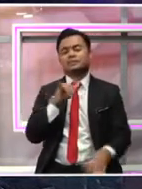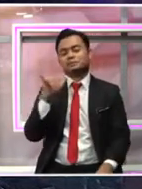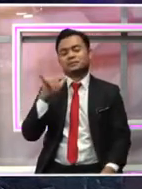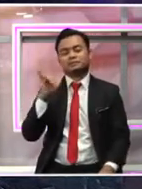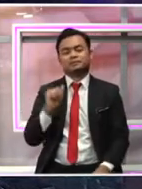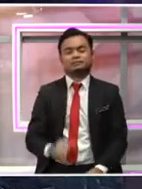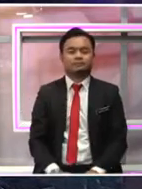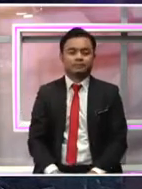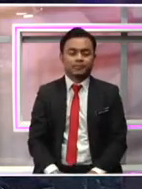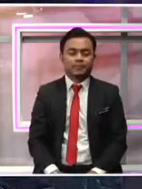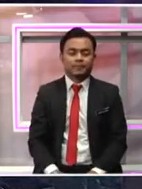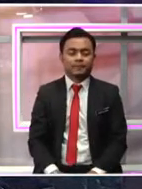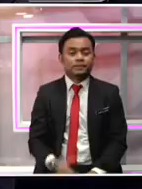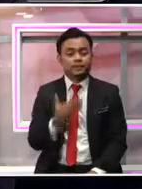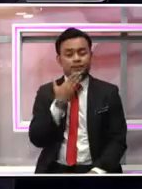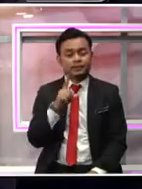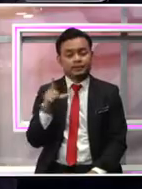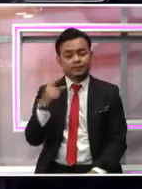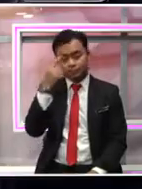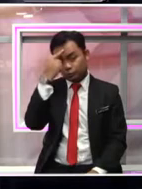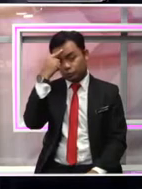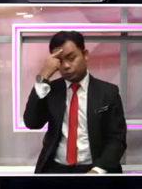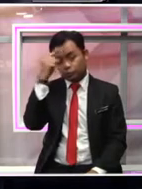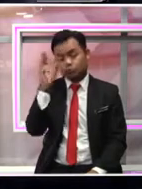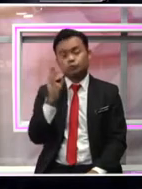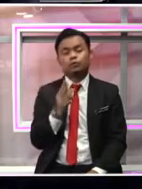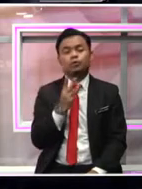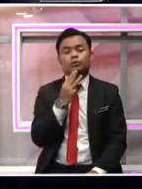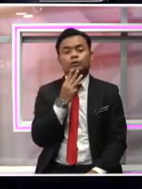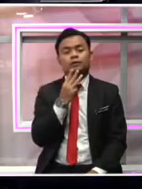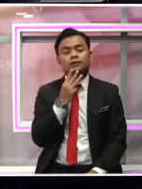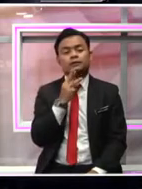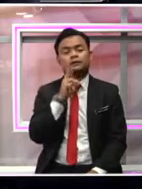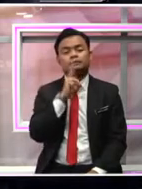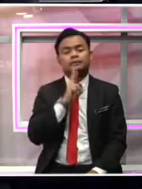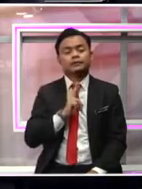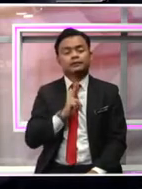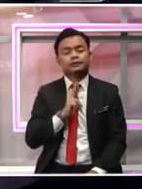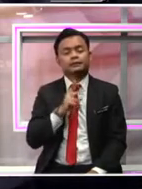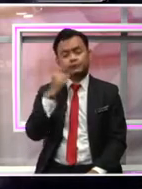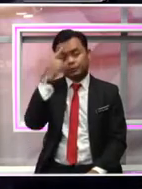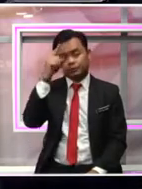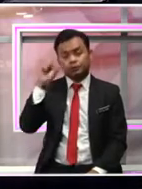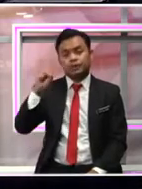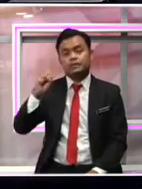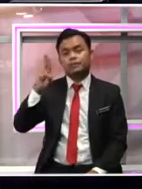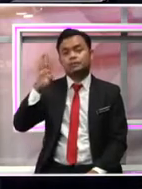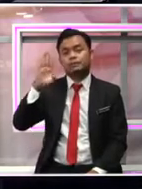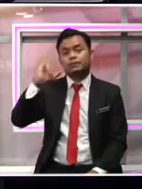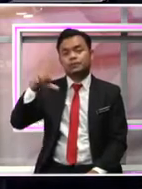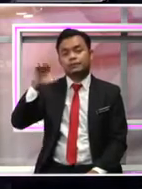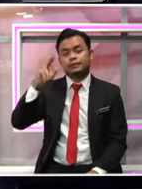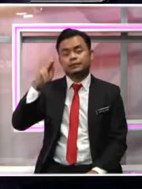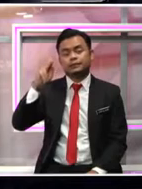Nisa baik untuk make warna merah ini adalah untuk ditandingkan subject banget kalau warna biru ini